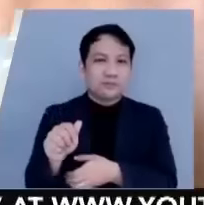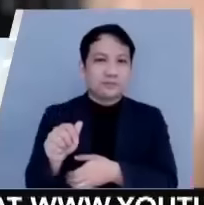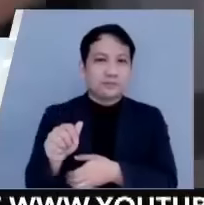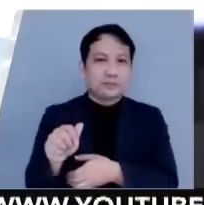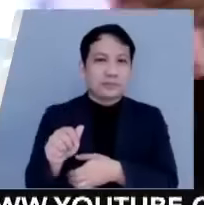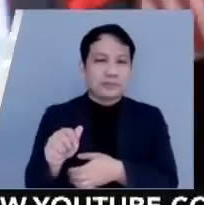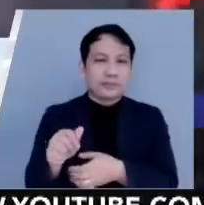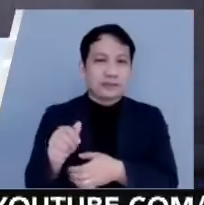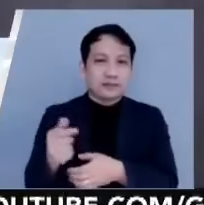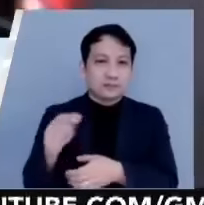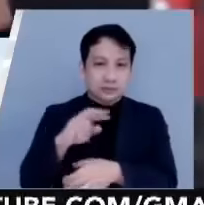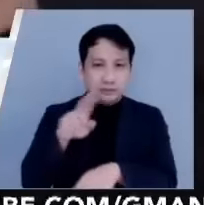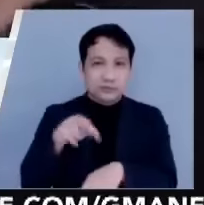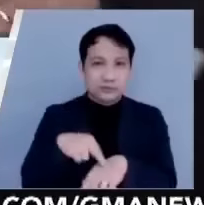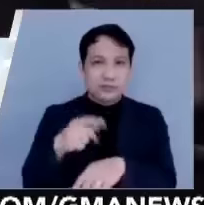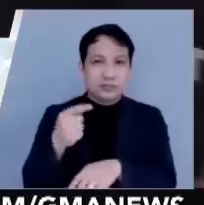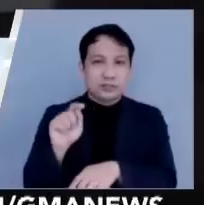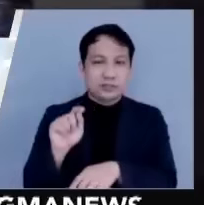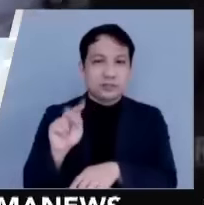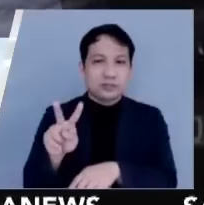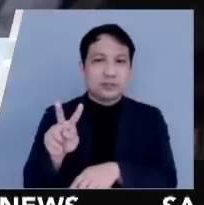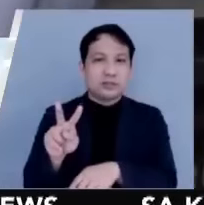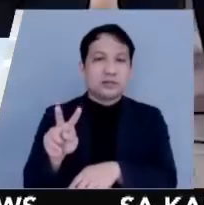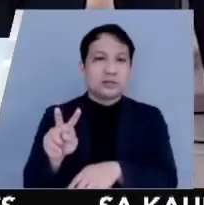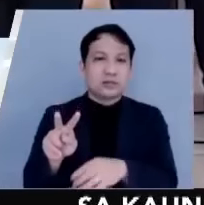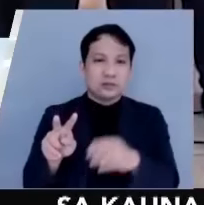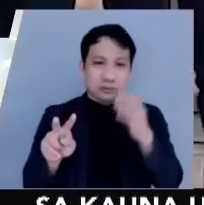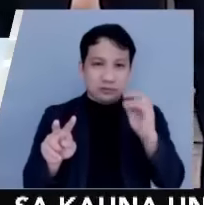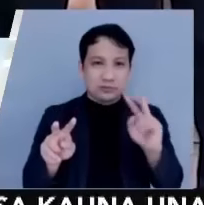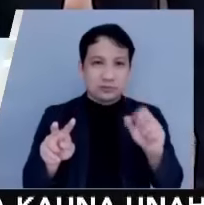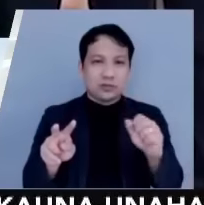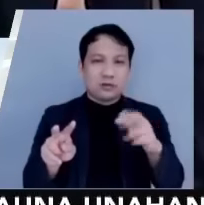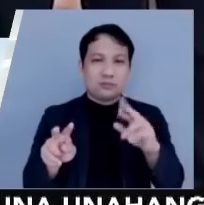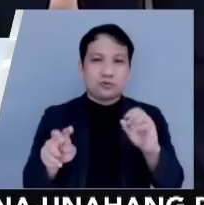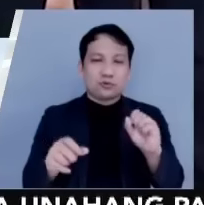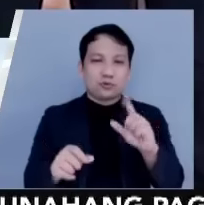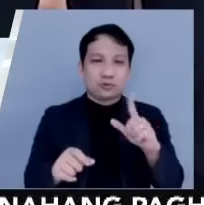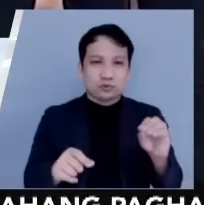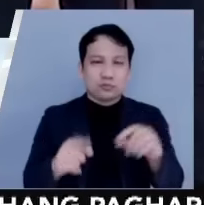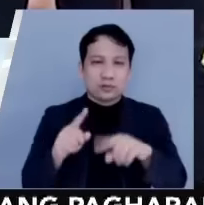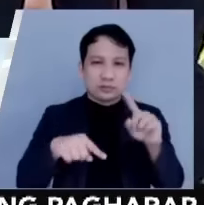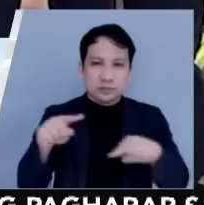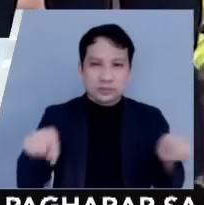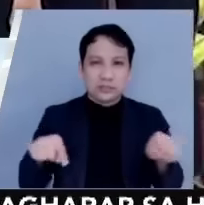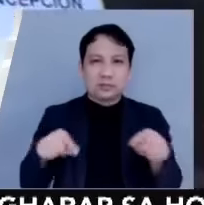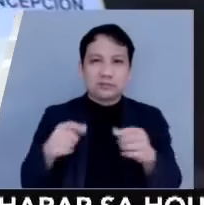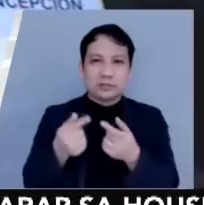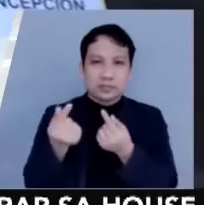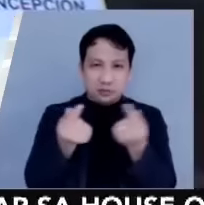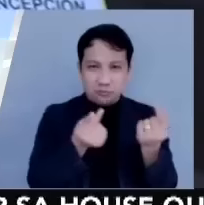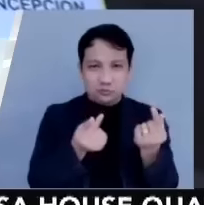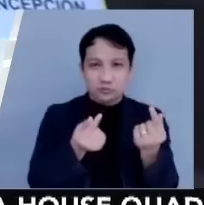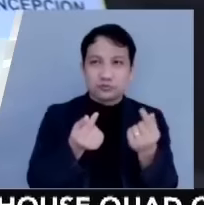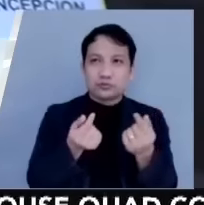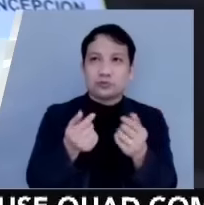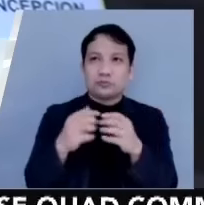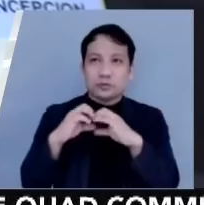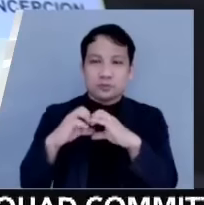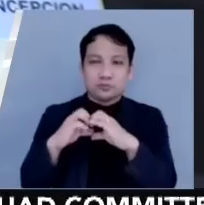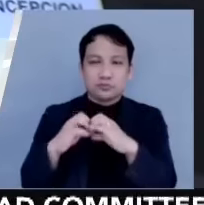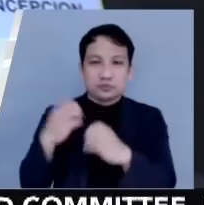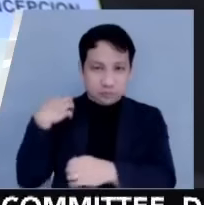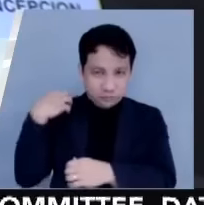of Regional TV and Synergy Oliver Victor Amoroso, at iba pang Kapuso executives. Dumating din ang